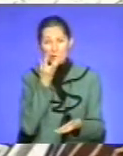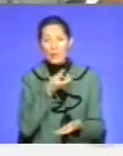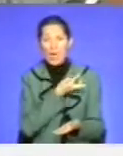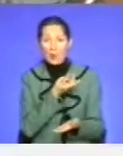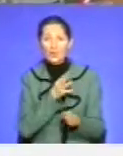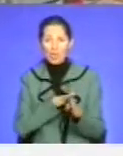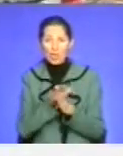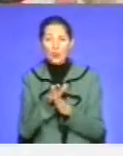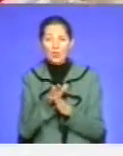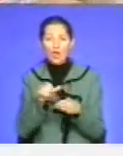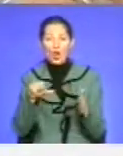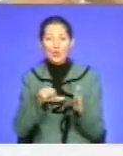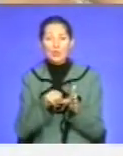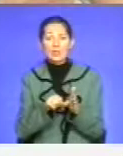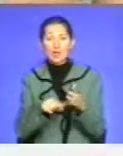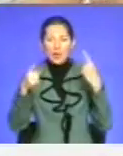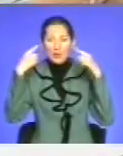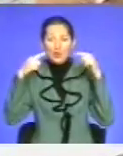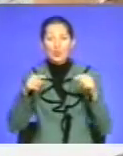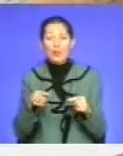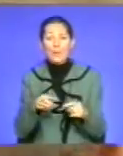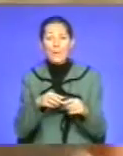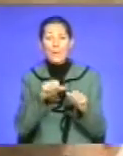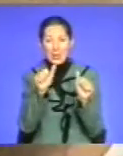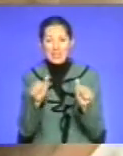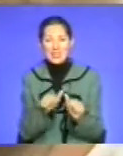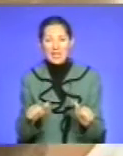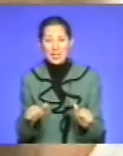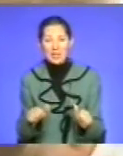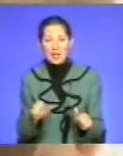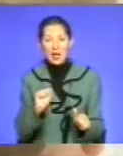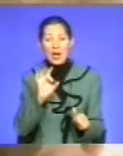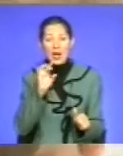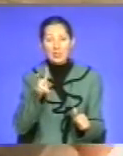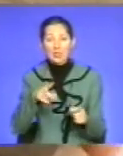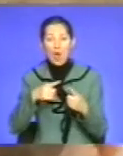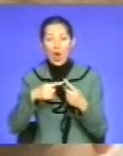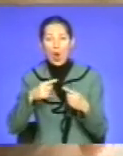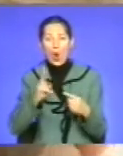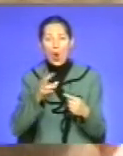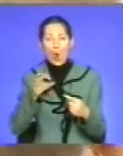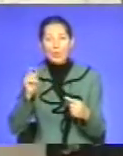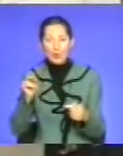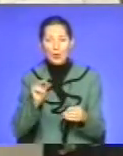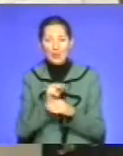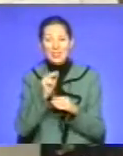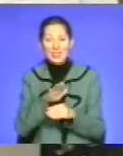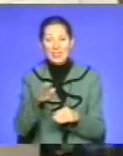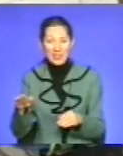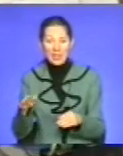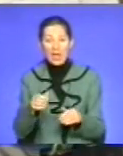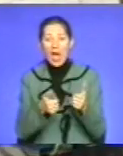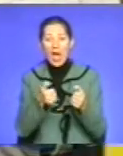емоціям. Учасниця творчої майстерні «Арт-Колесо» Ірина Рудяк навчила дітей художньому ліпленню із глини. Робота з